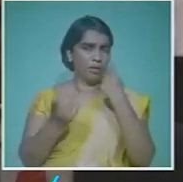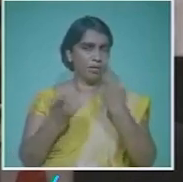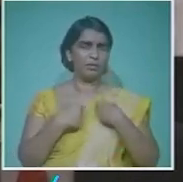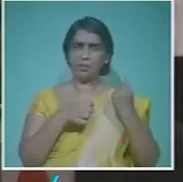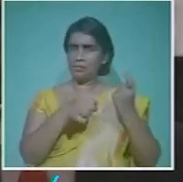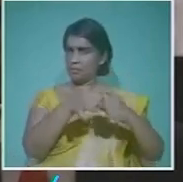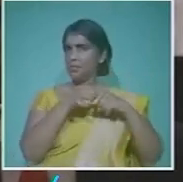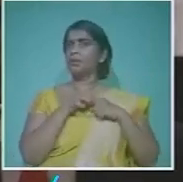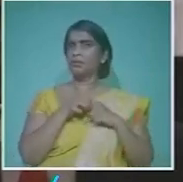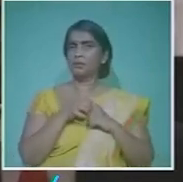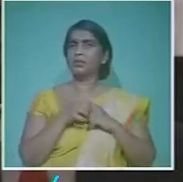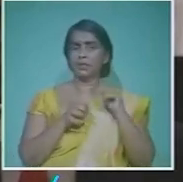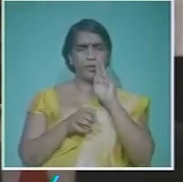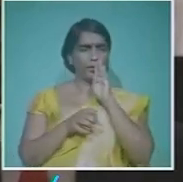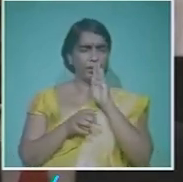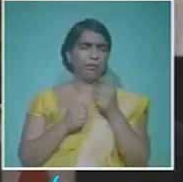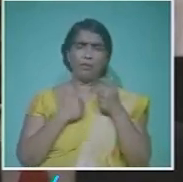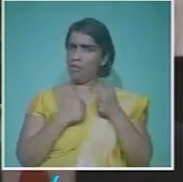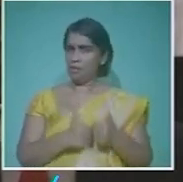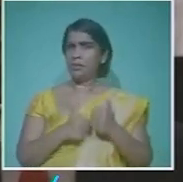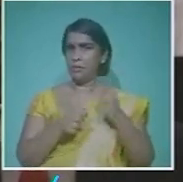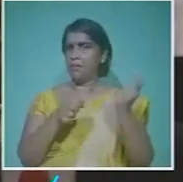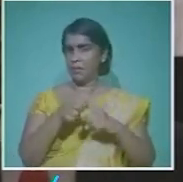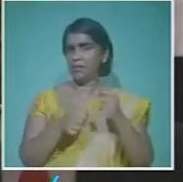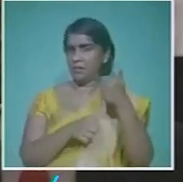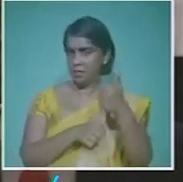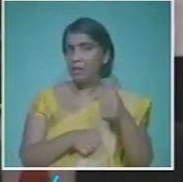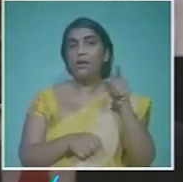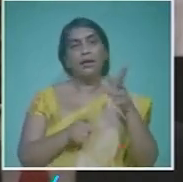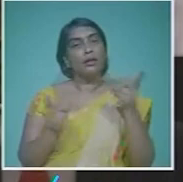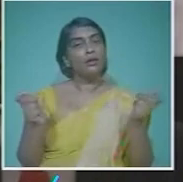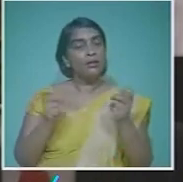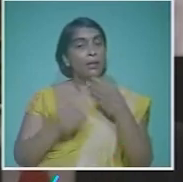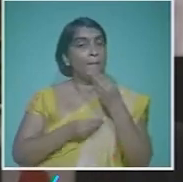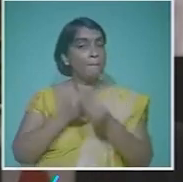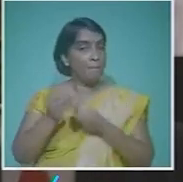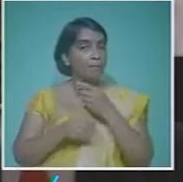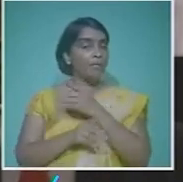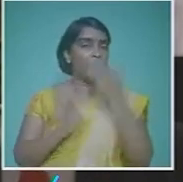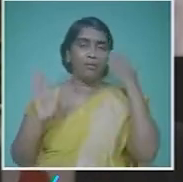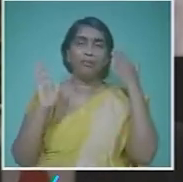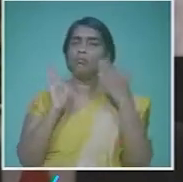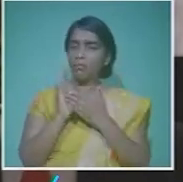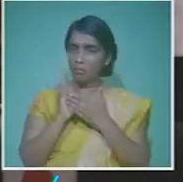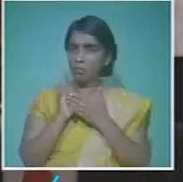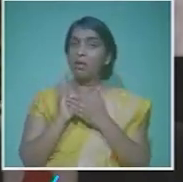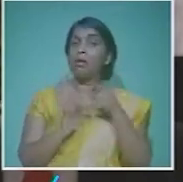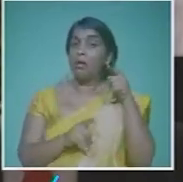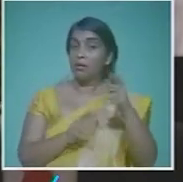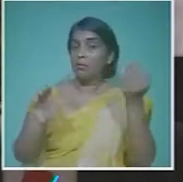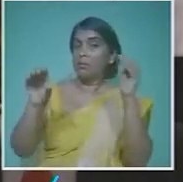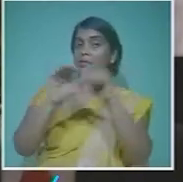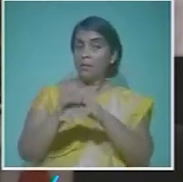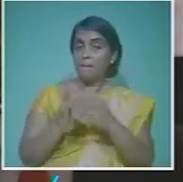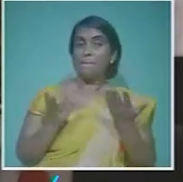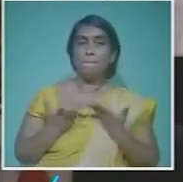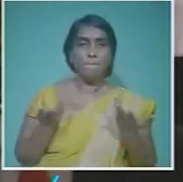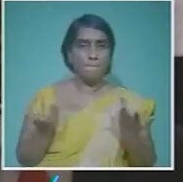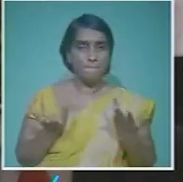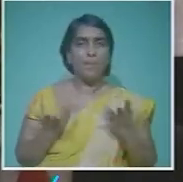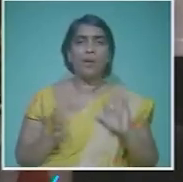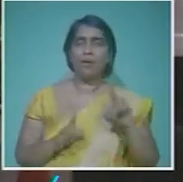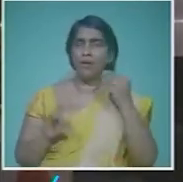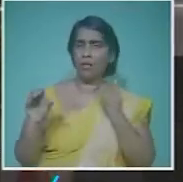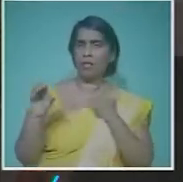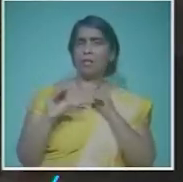ප්‍රශ්නයක් තියෙනවා. ඉතාම සාධාරණ ප්‍රශ්නයක්. වෙළඳපළ ආර්ථික ක්‍රමයකදී ඊට දායක වෙන්න බැරි